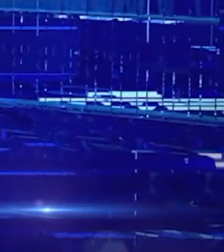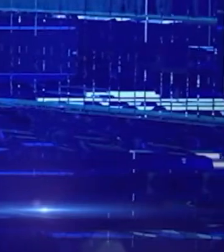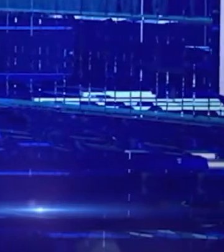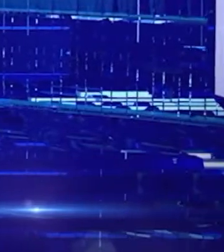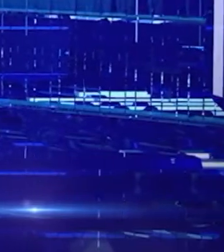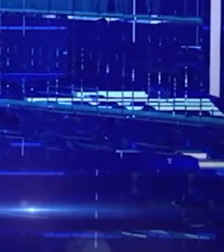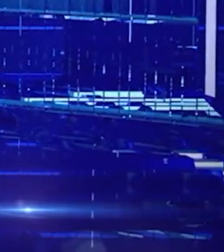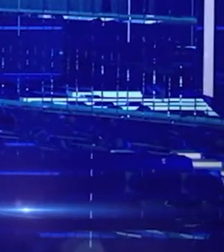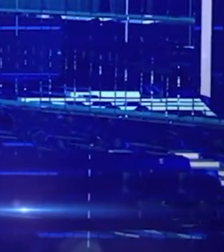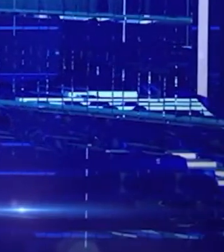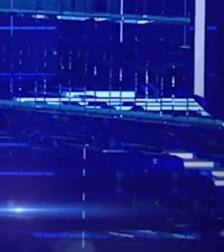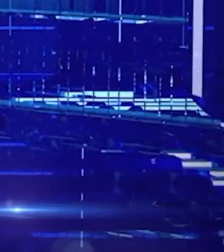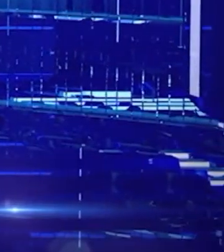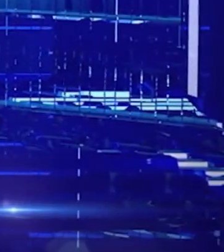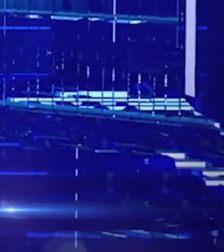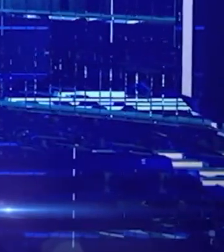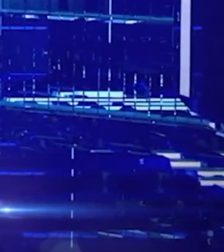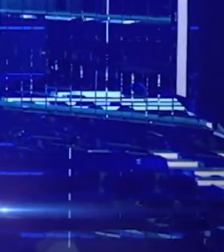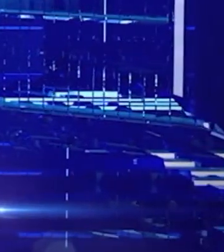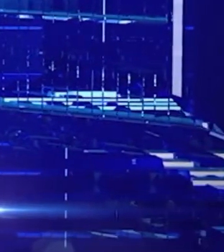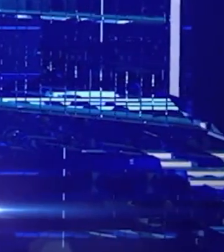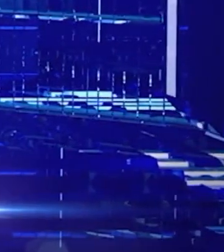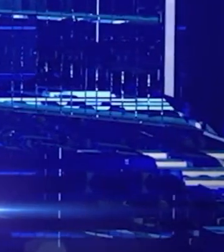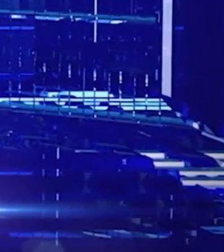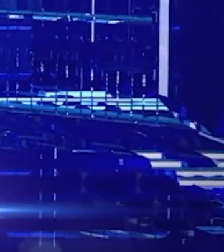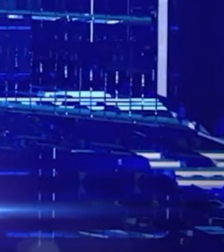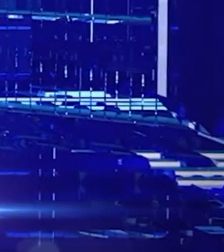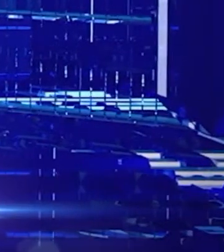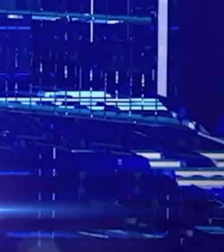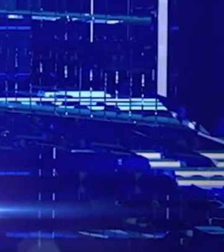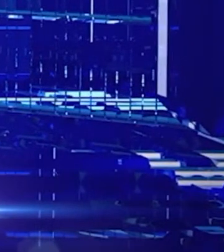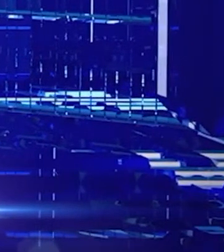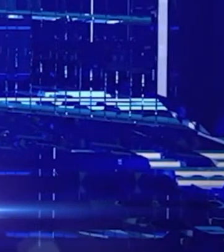մինչև անղ ամատավորում երկրներների երկրների բյները մինի